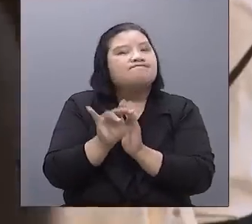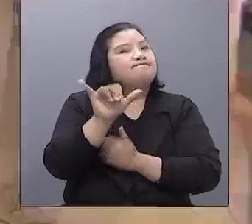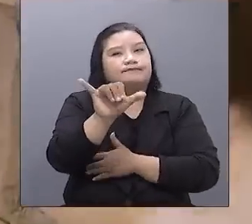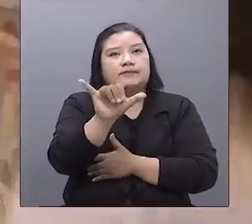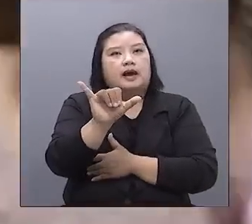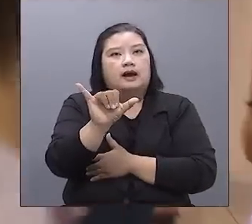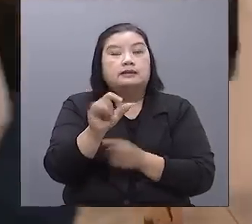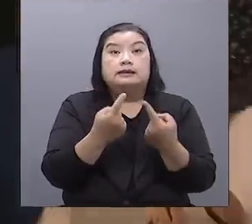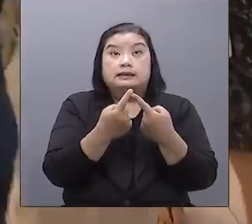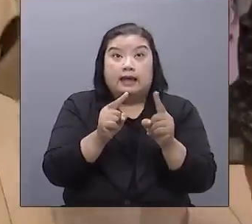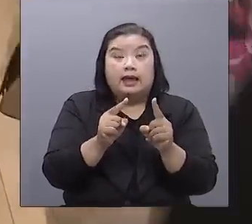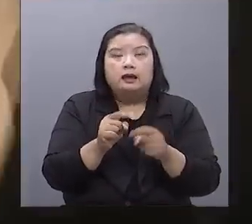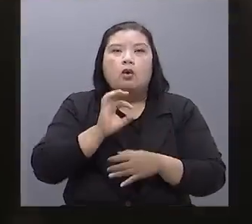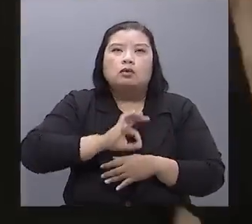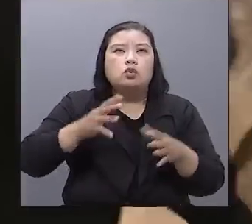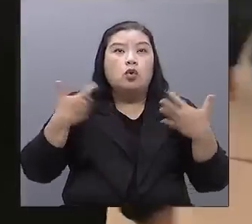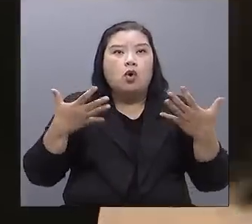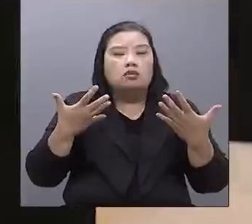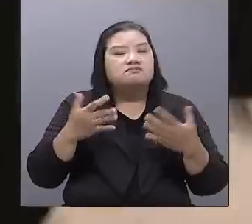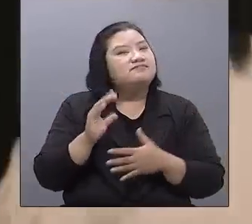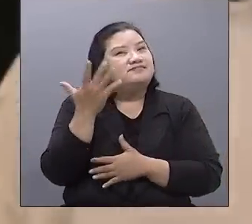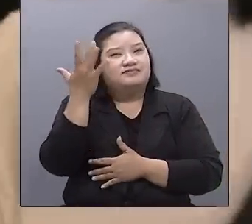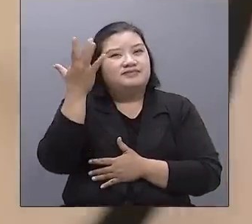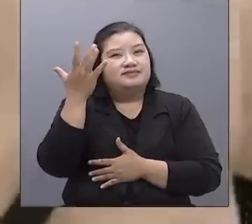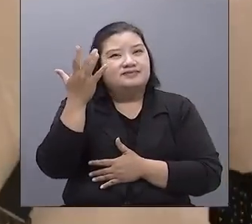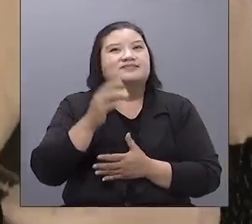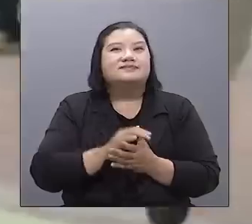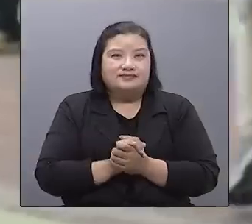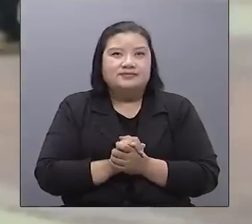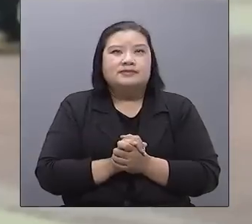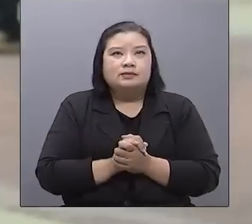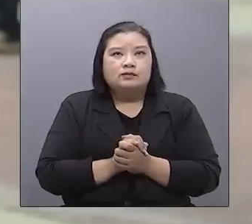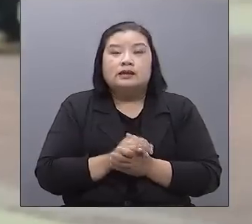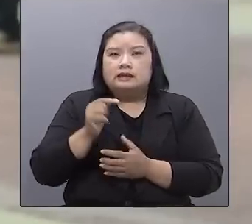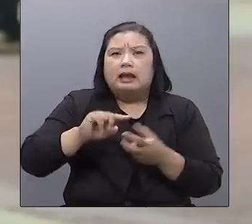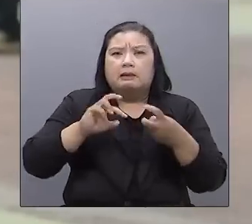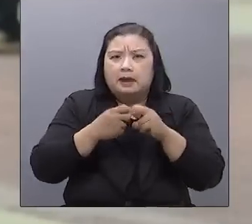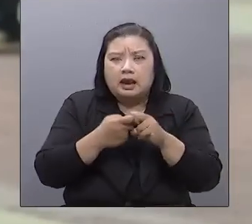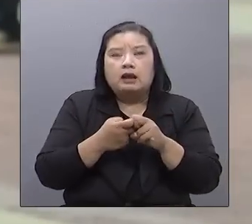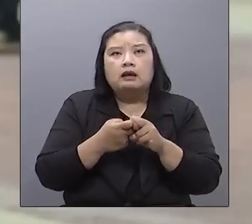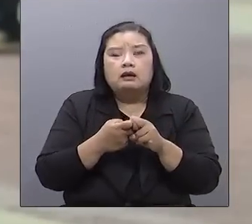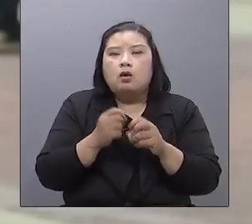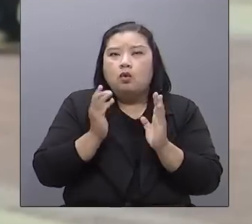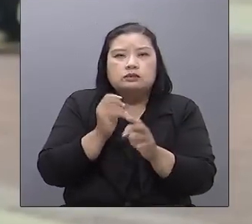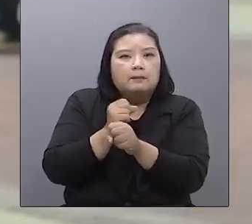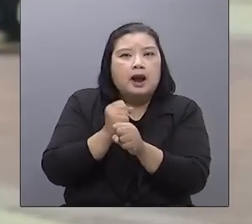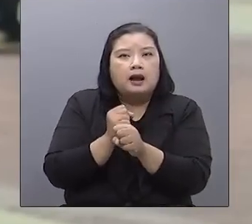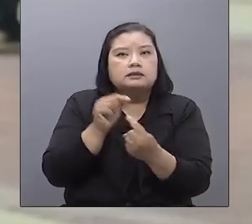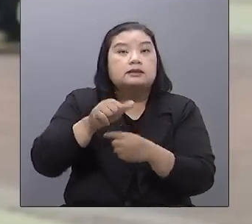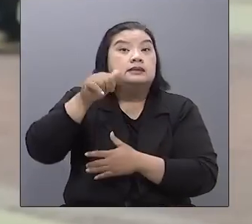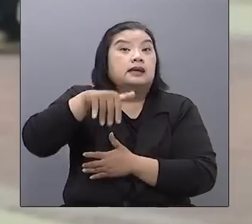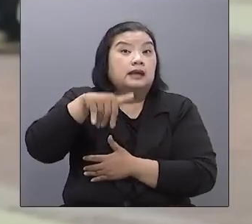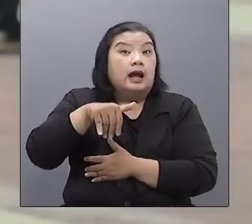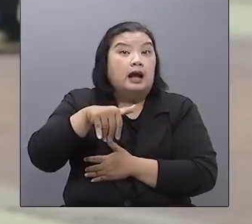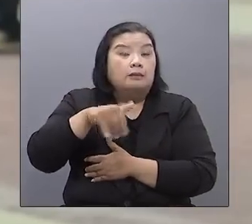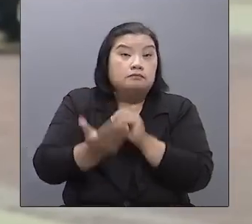บรรยากาศความอบอ้าวความร้อนที่นี่ไม่มีแน่นอนค่ะคุณสิริมาคุณพิมพ์พิมลคะแต่ปัญหาที่เกิดขึ้นกับทางสยามพารากอนที่เกิดขึ้นเมื่อเช้